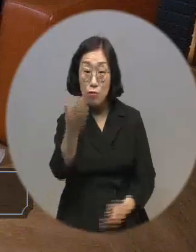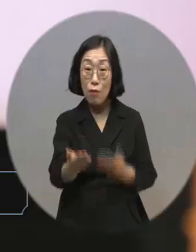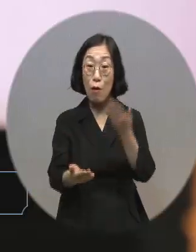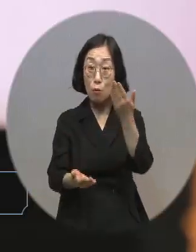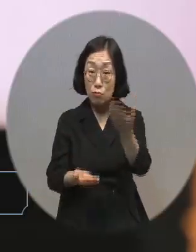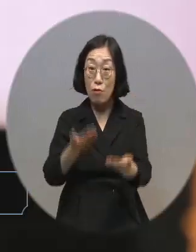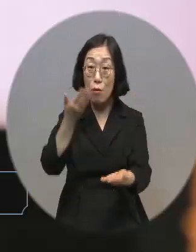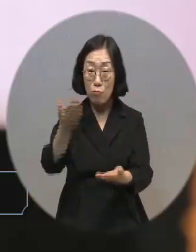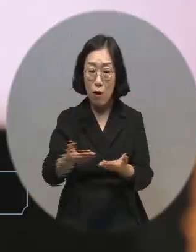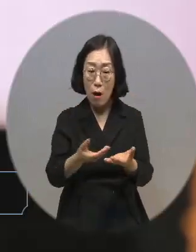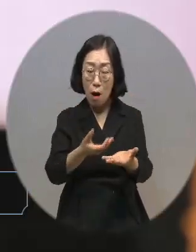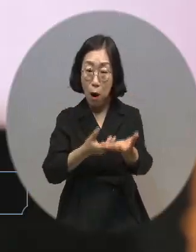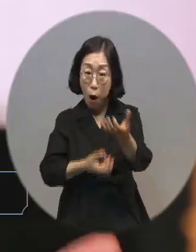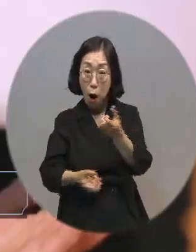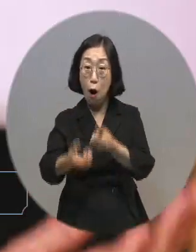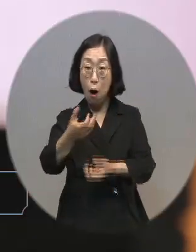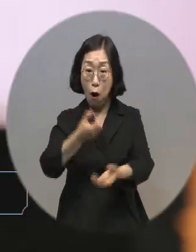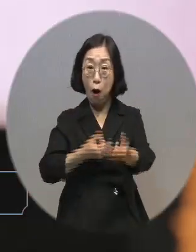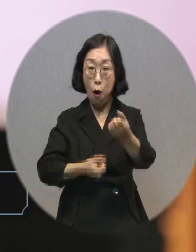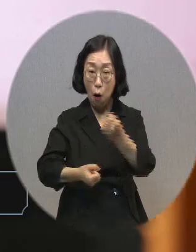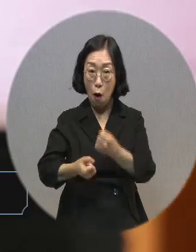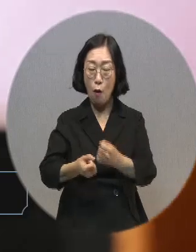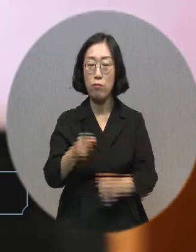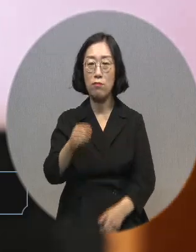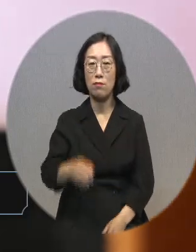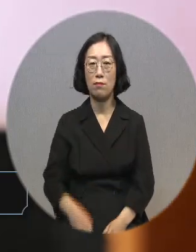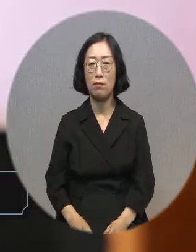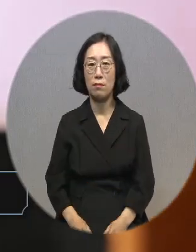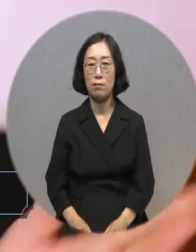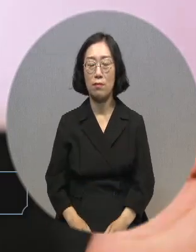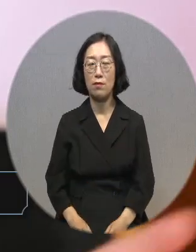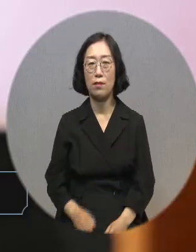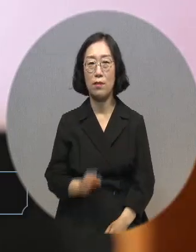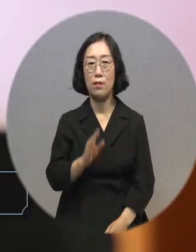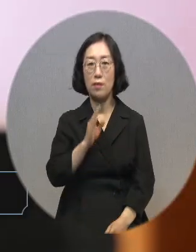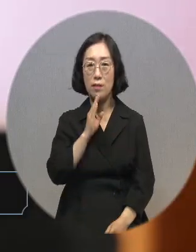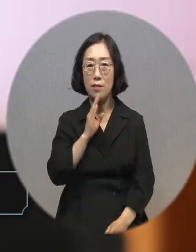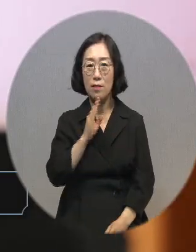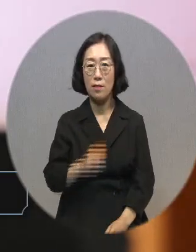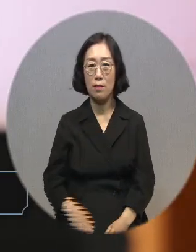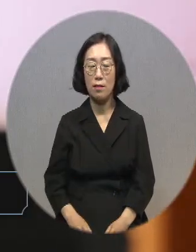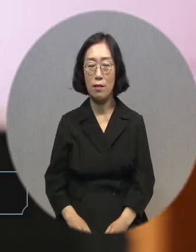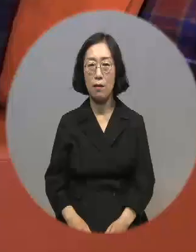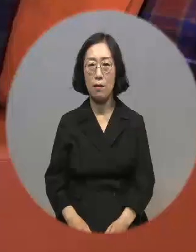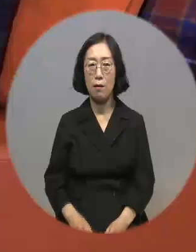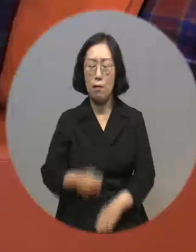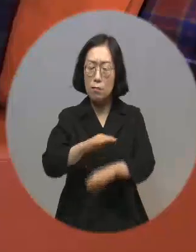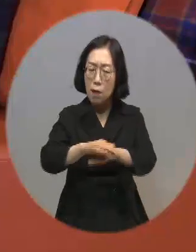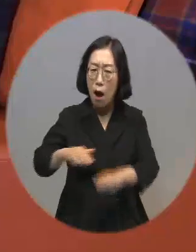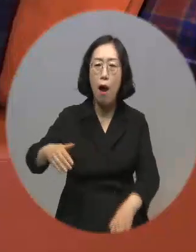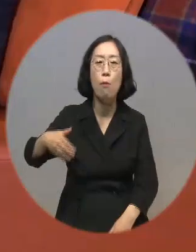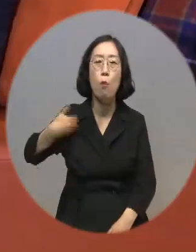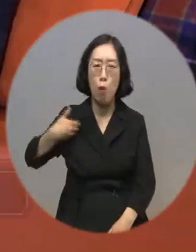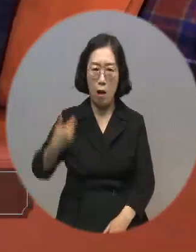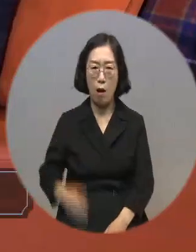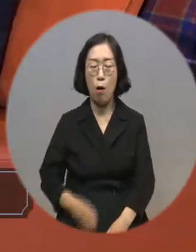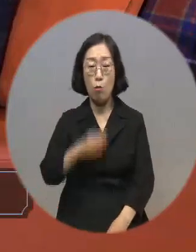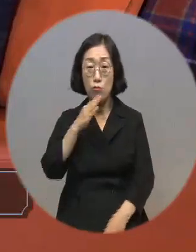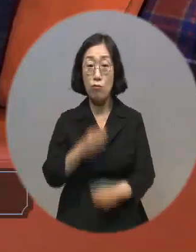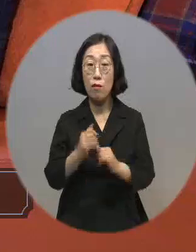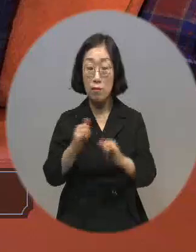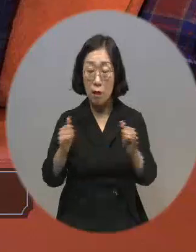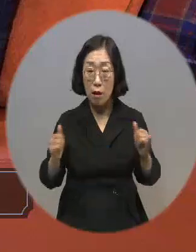우리가 얘기를 해야 되는데 뭐가 문제냐면 실은 지금 말한 것처럼 잘 몰라. 북한